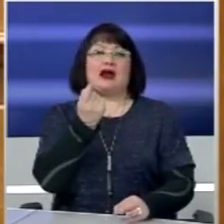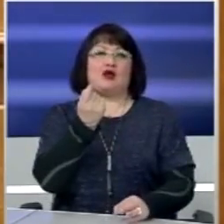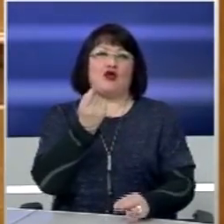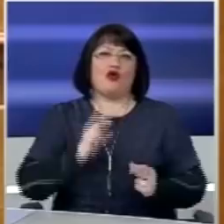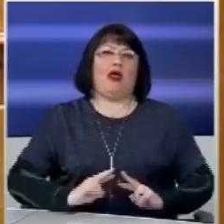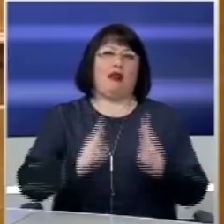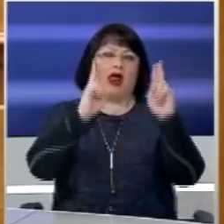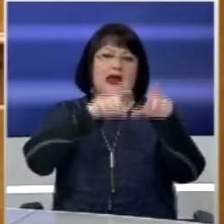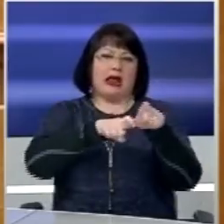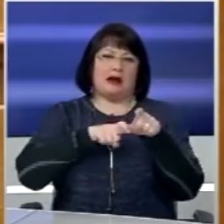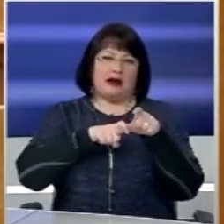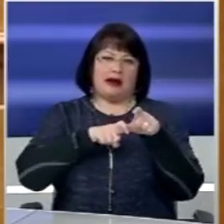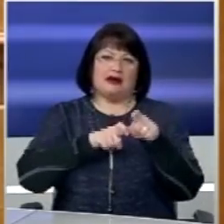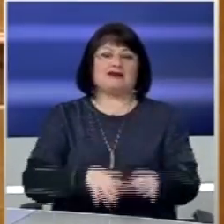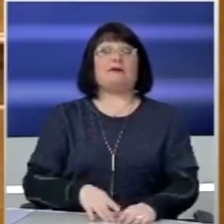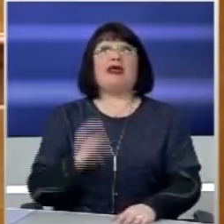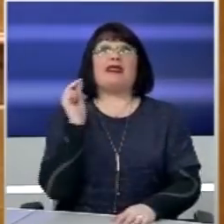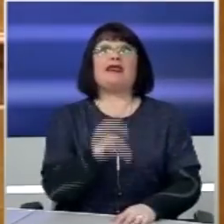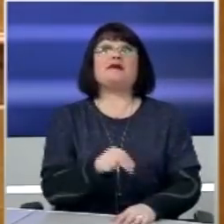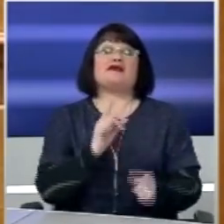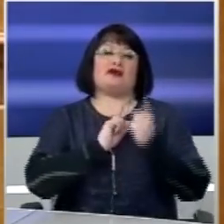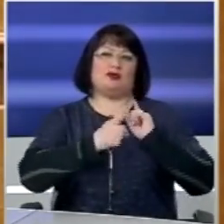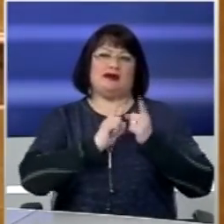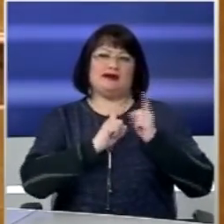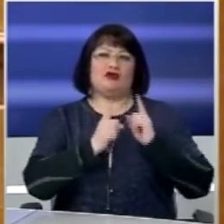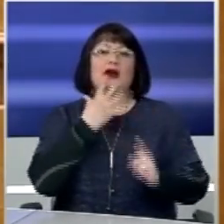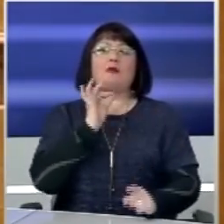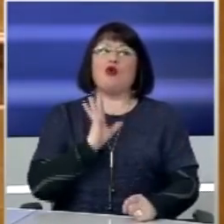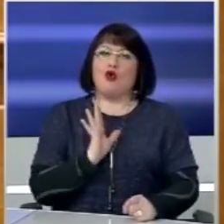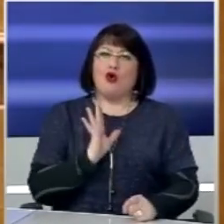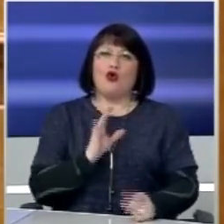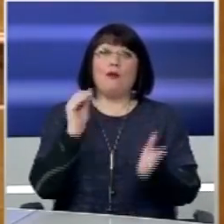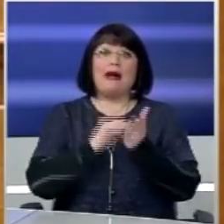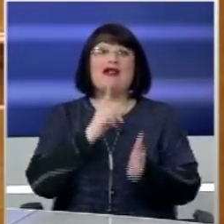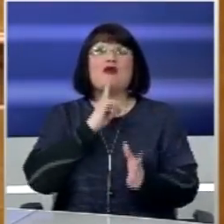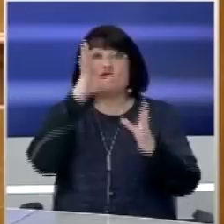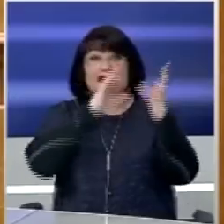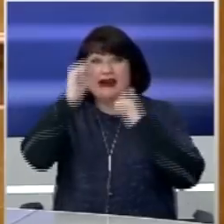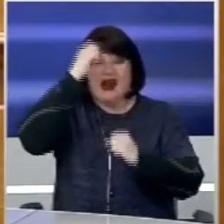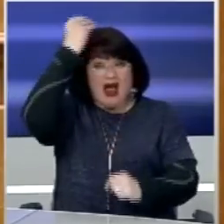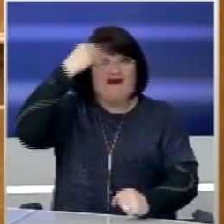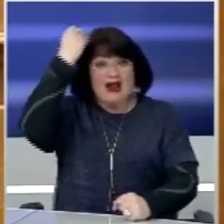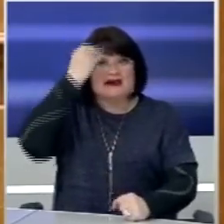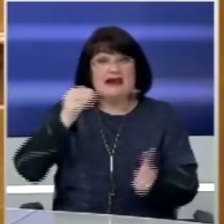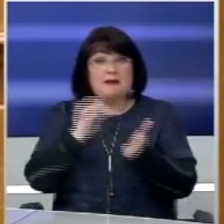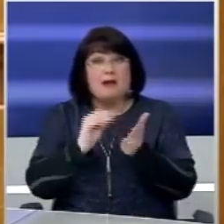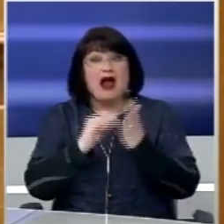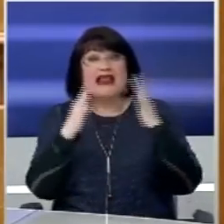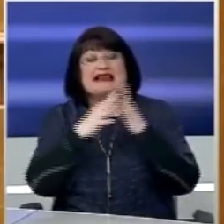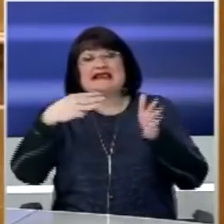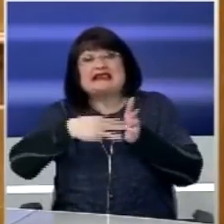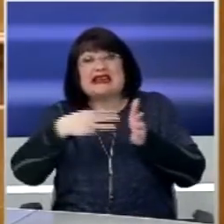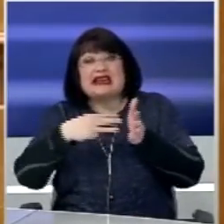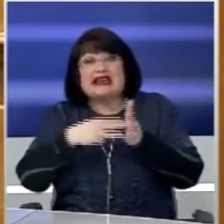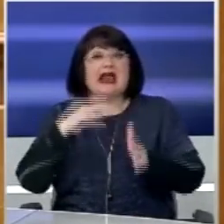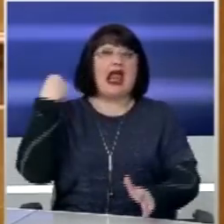ενεργειακών κολοσσών. Καταψηφίζουμε τη συμφωνία γιατί δεν θέλουμε νέο Ιράκ, νέο Αφγανιστάν, νέα Συρία,